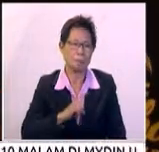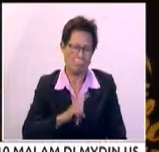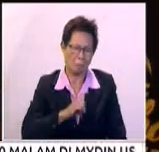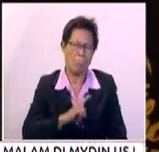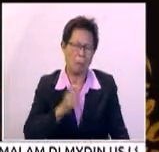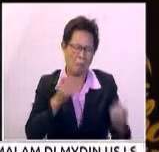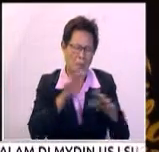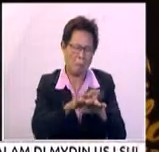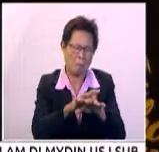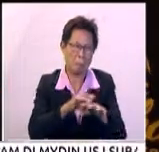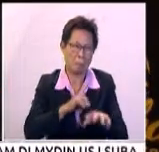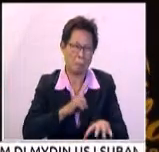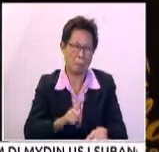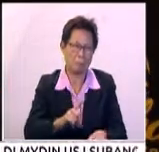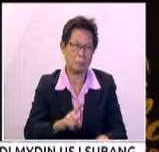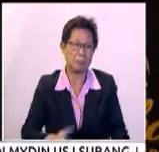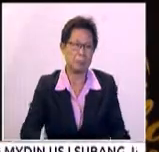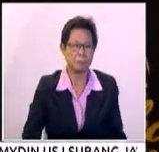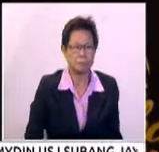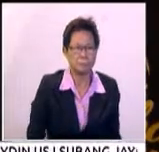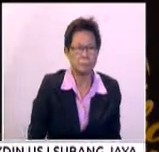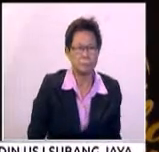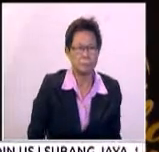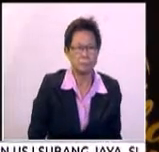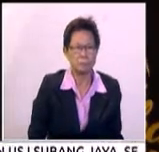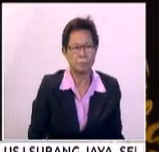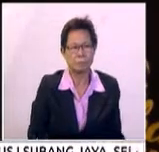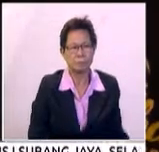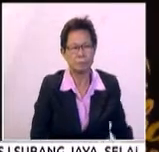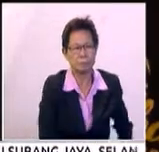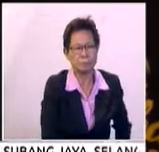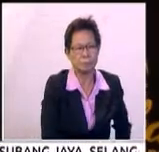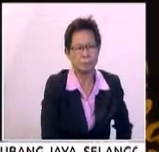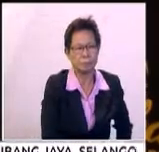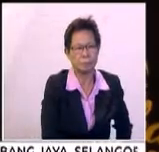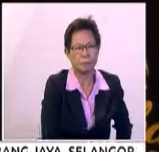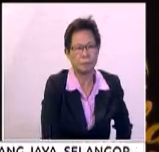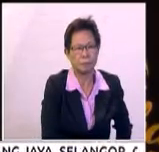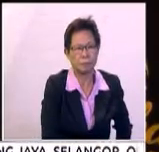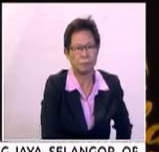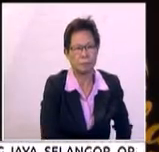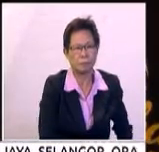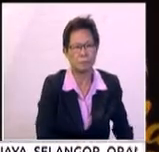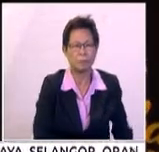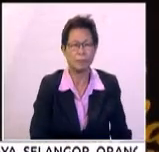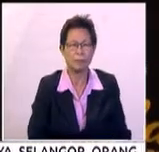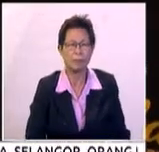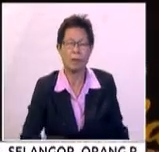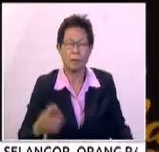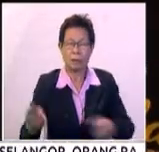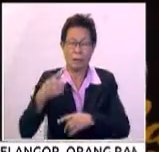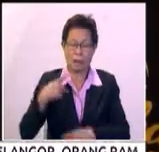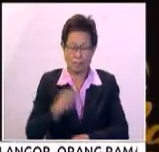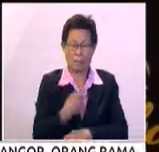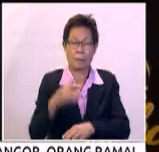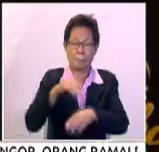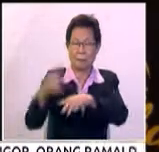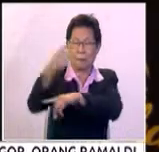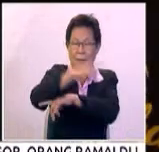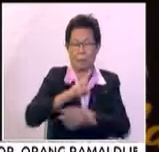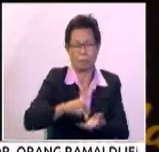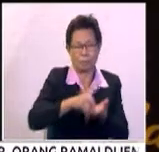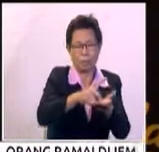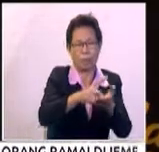bantuan daripada pihak luar. Dan kami di sini pada hari ini berhasrat untuk menyediakan barang-barang kebutuhan asas